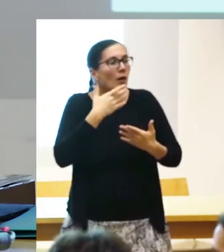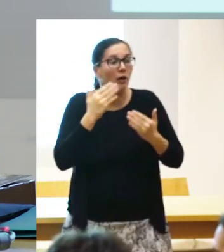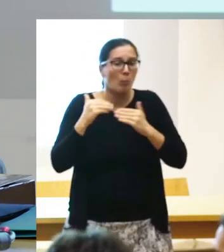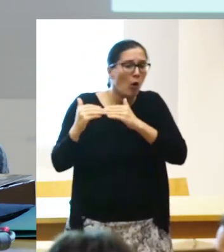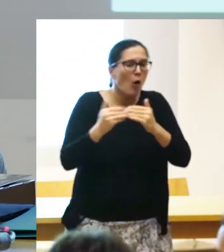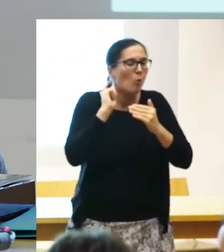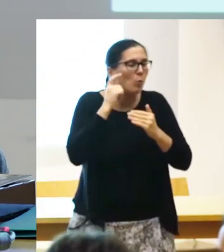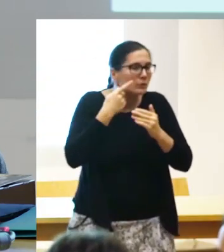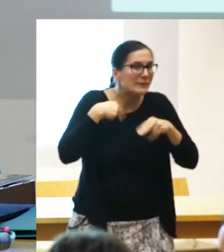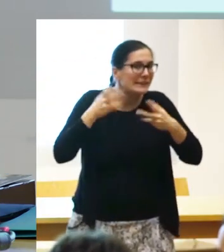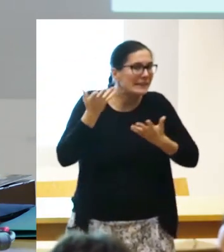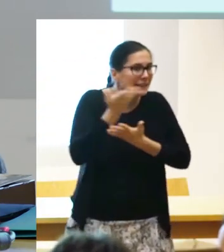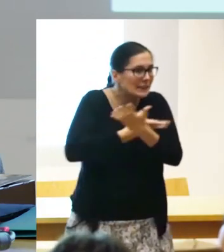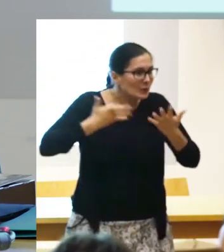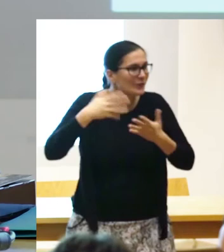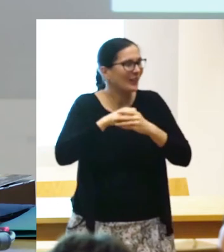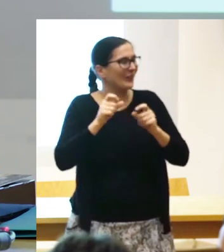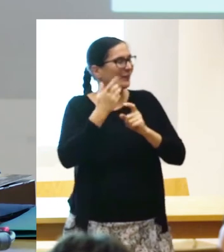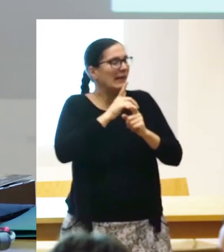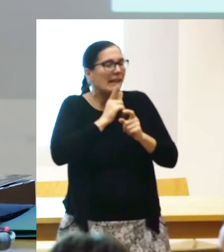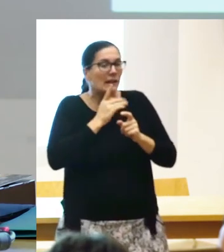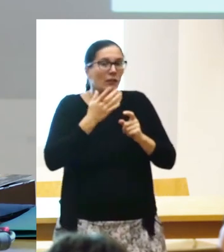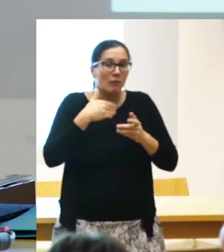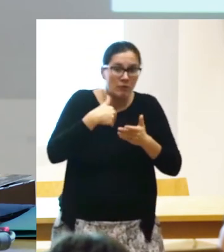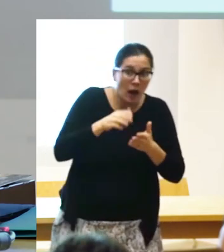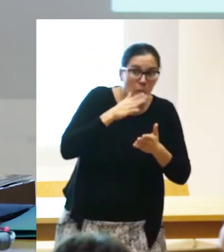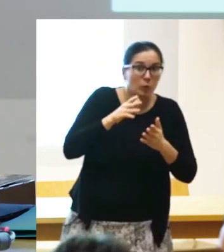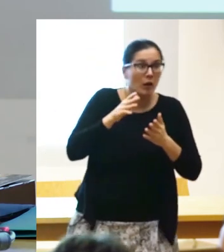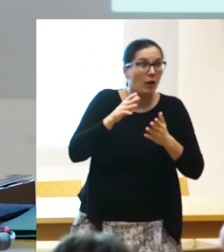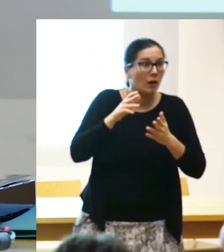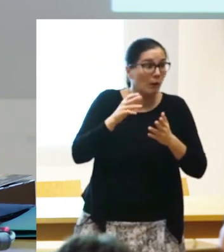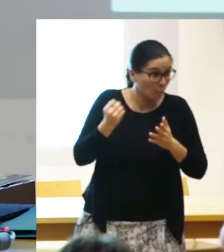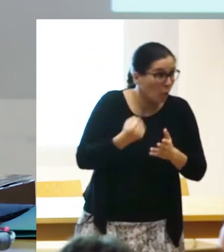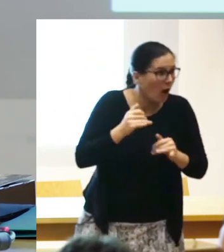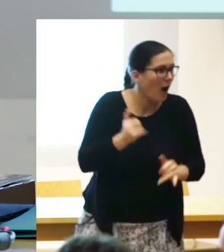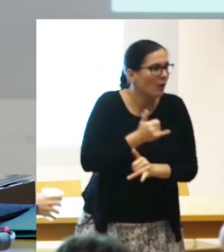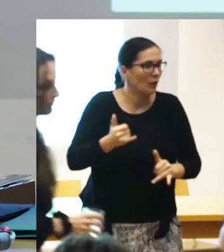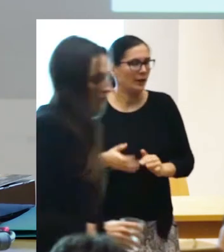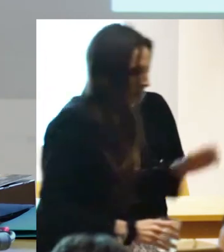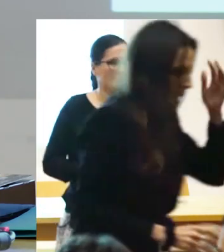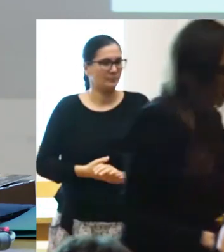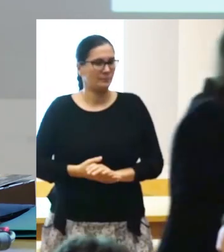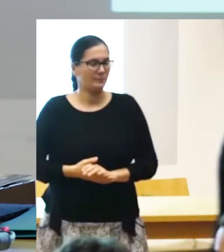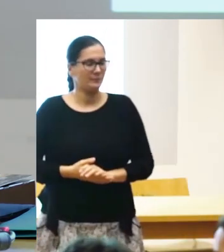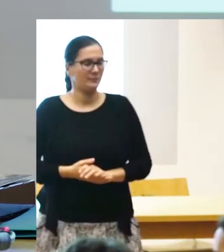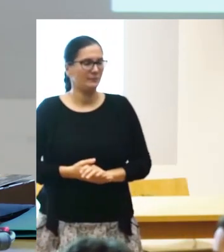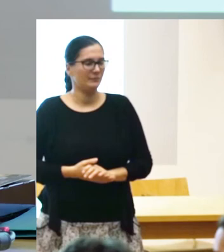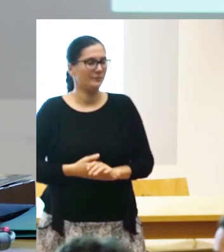diskuzí, dialogů, zpětných vazeb, které vlastně znemožní nebo prostě umožní nefungovat